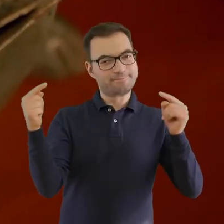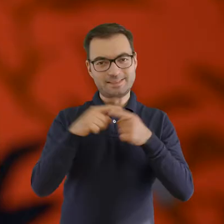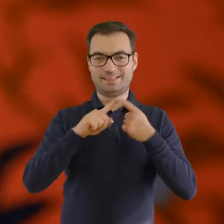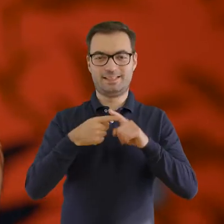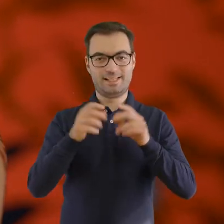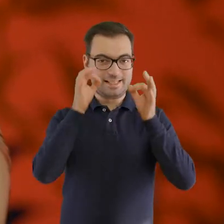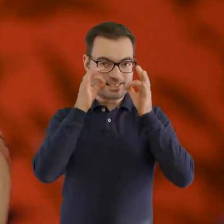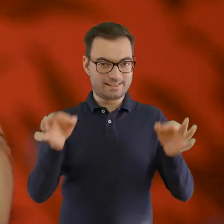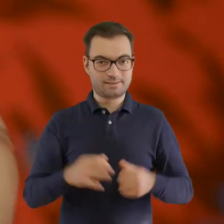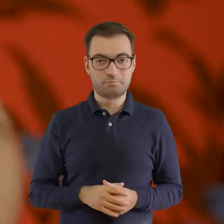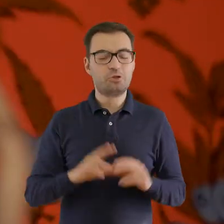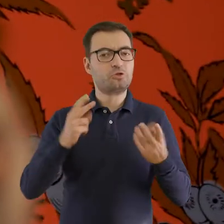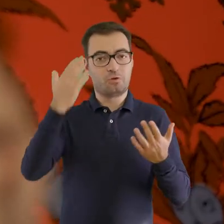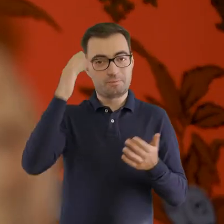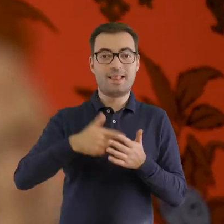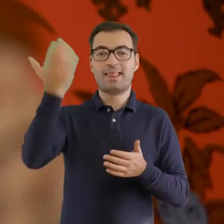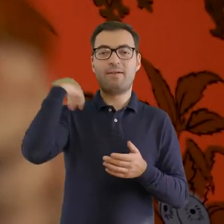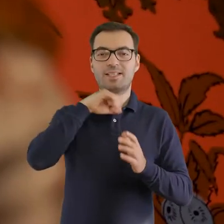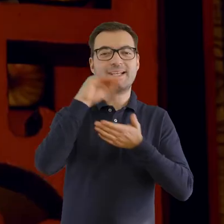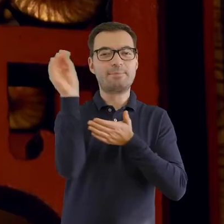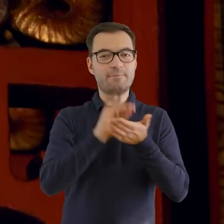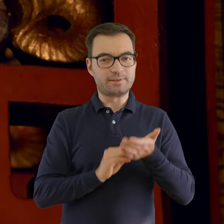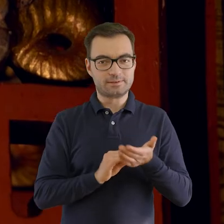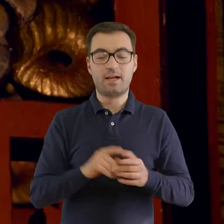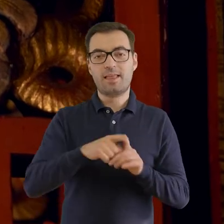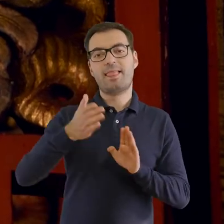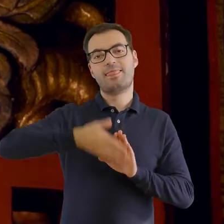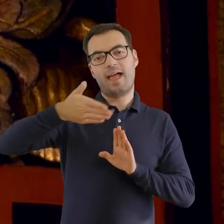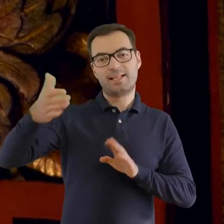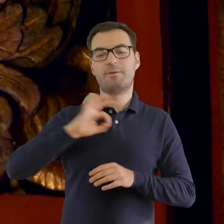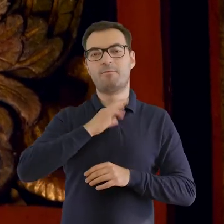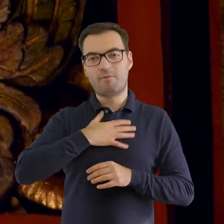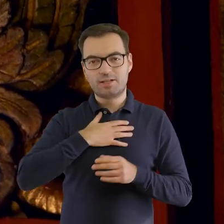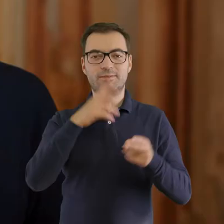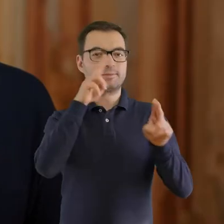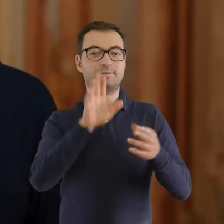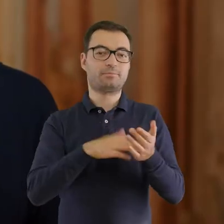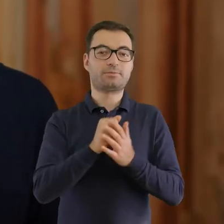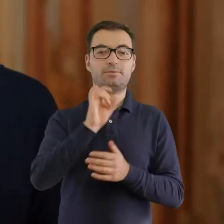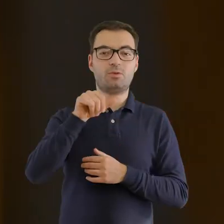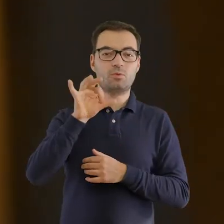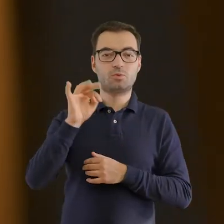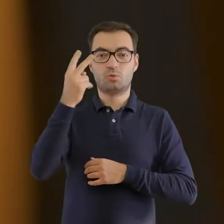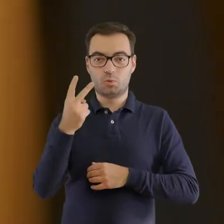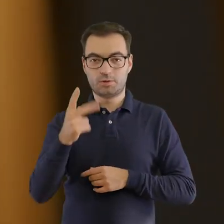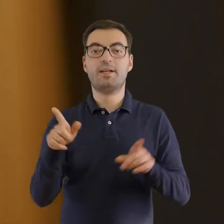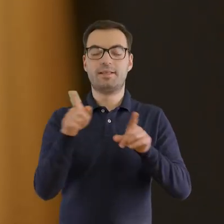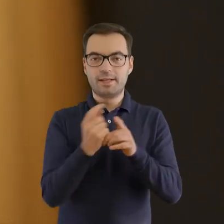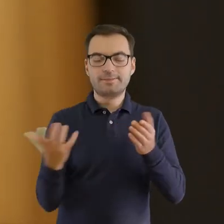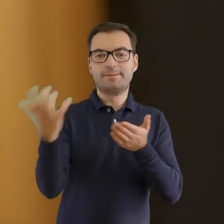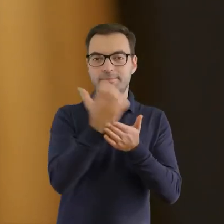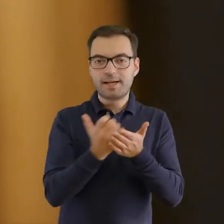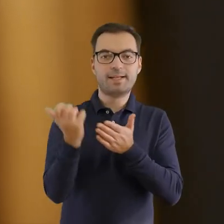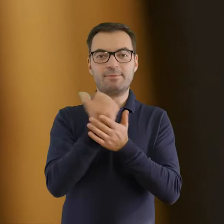guście chińskim, o czym dowiadujemy się z dawnego inwentarza. Również kolejni właściciele i dzierżawcy, jak August II,